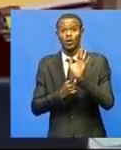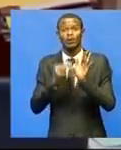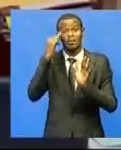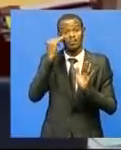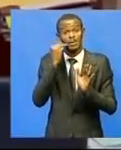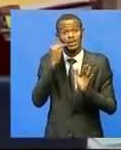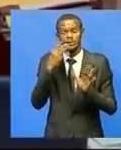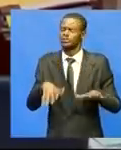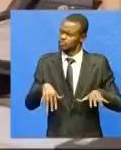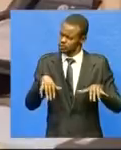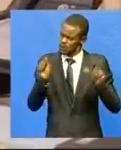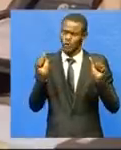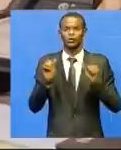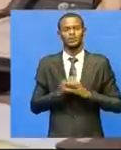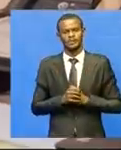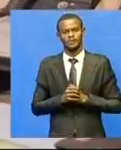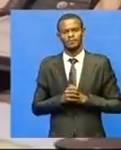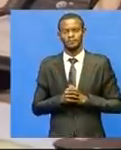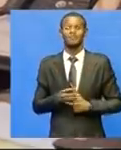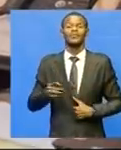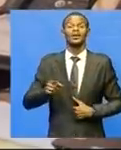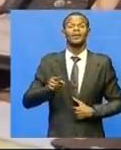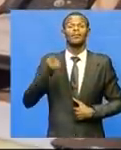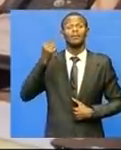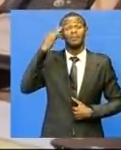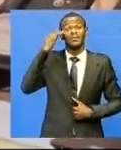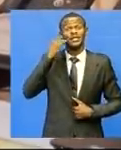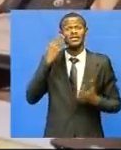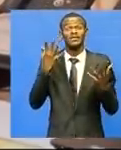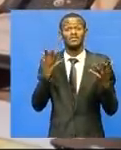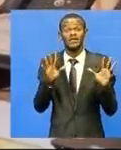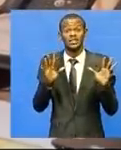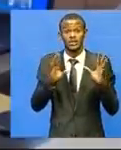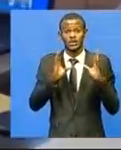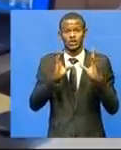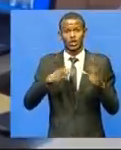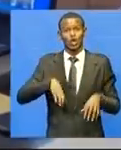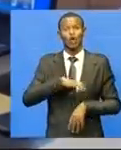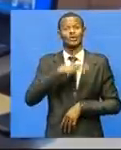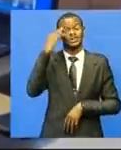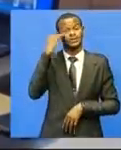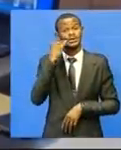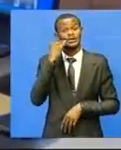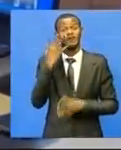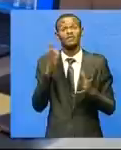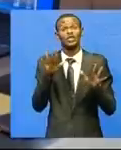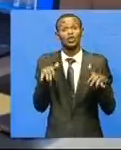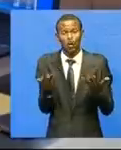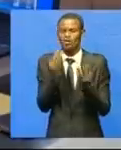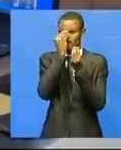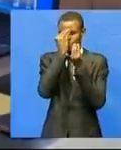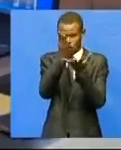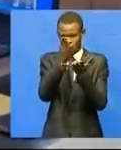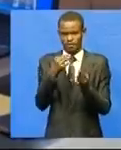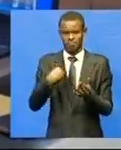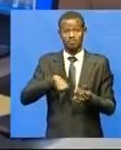Le Premier ministre a terminé le Conseil des ministres en informant le membre de son gouvernement de la mise en place prochaine